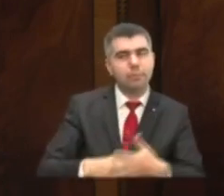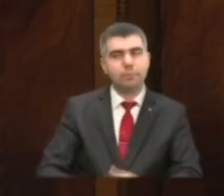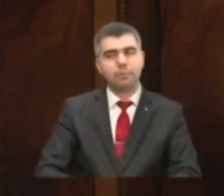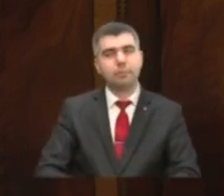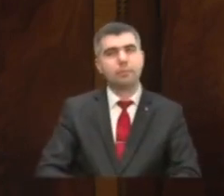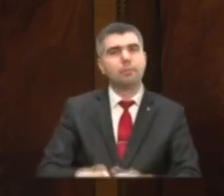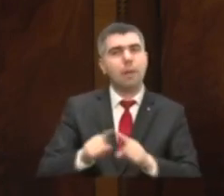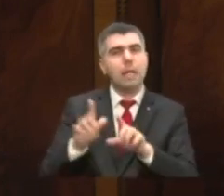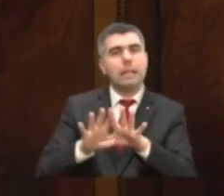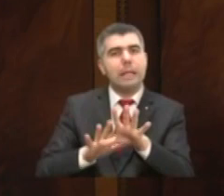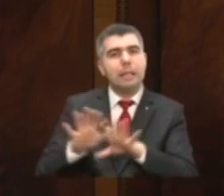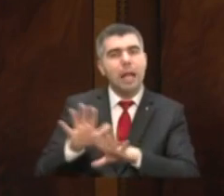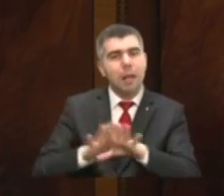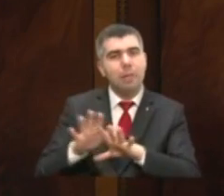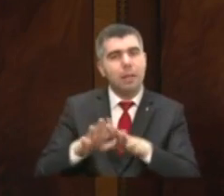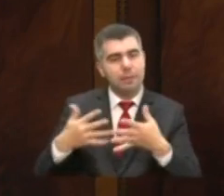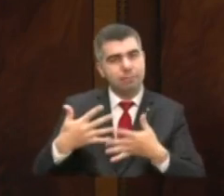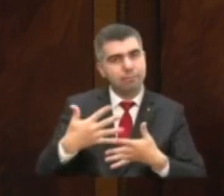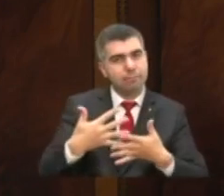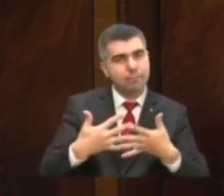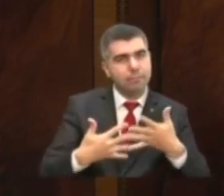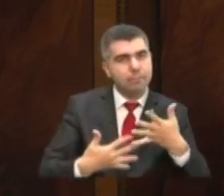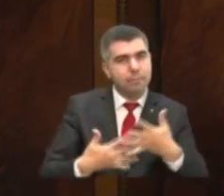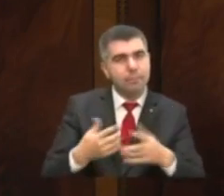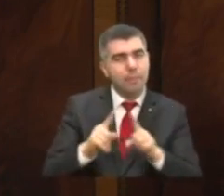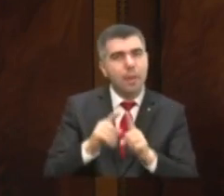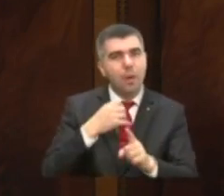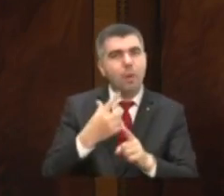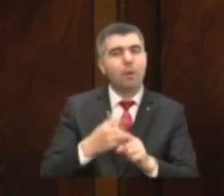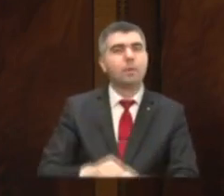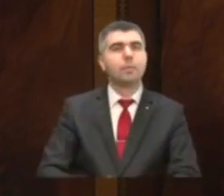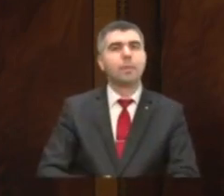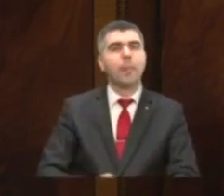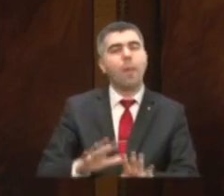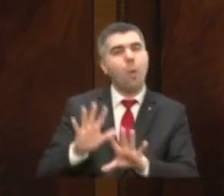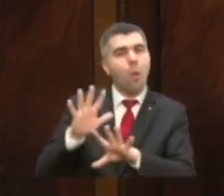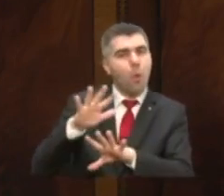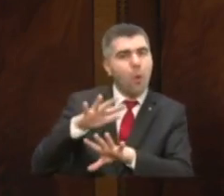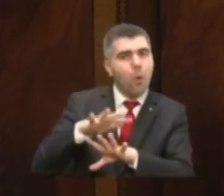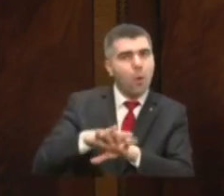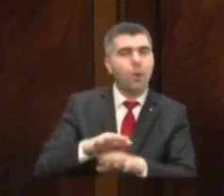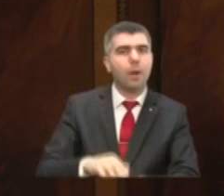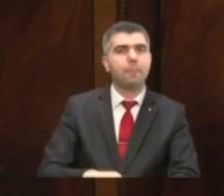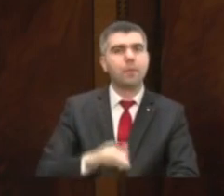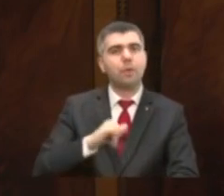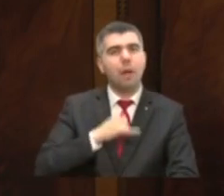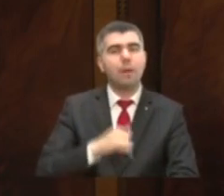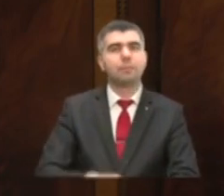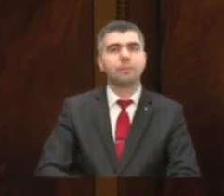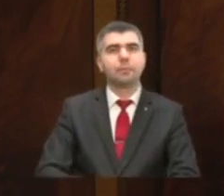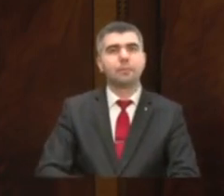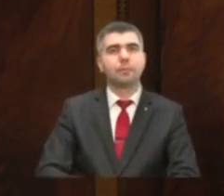وعدد من التدابير الأخرى التي تعني هذه القطاعات كلها تهم الشباب. فيما